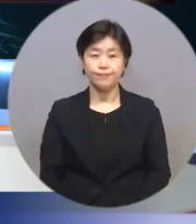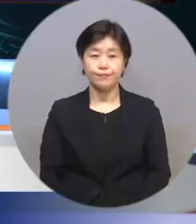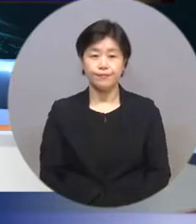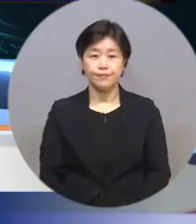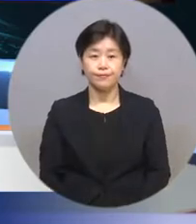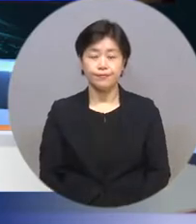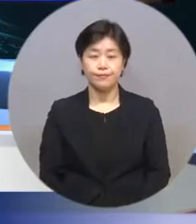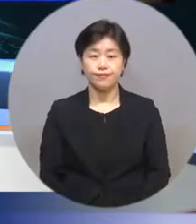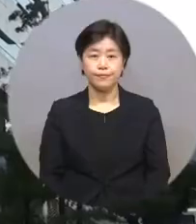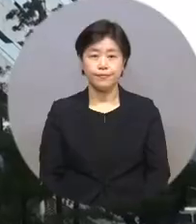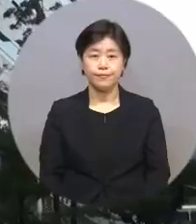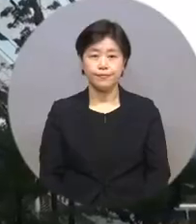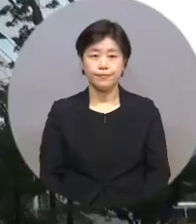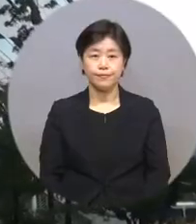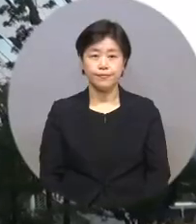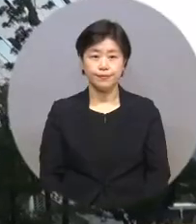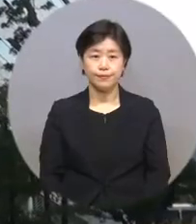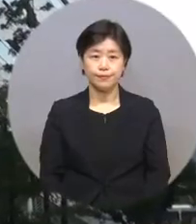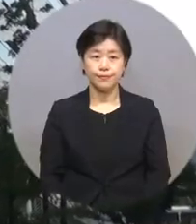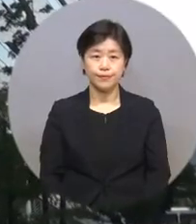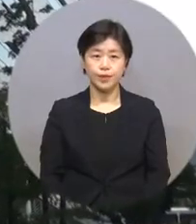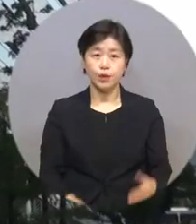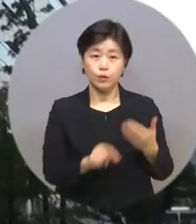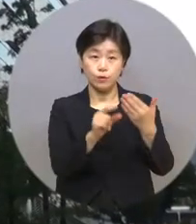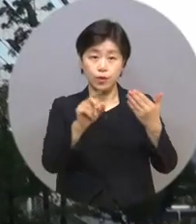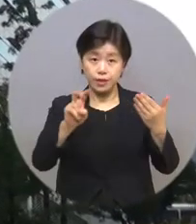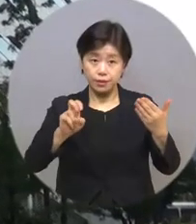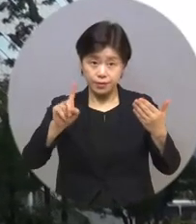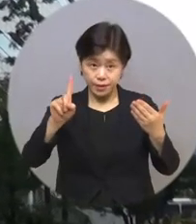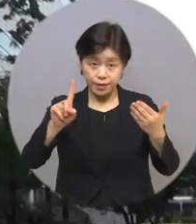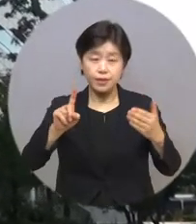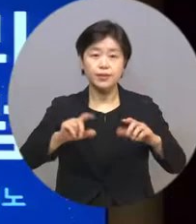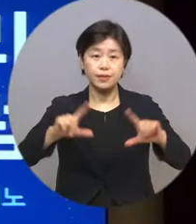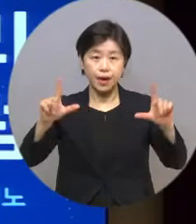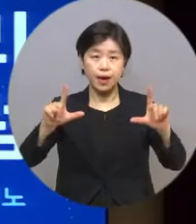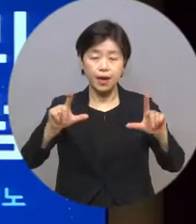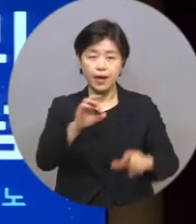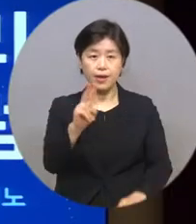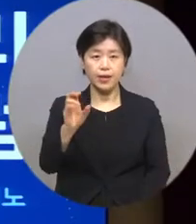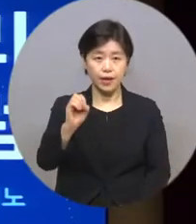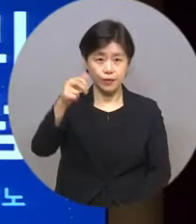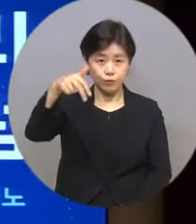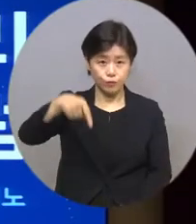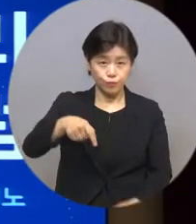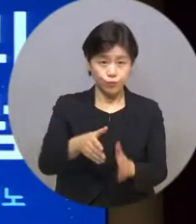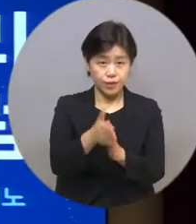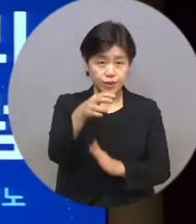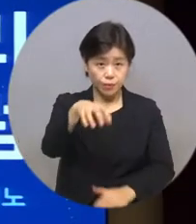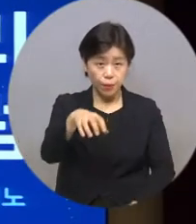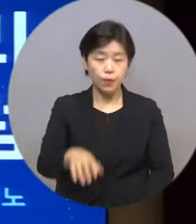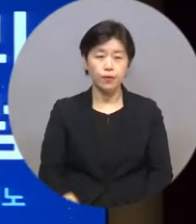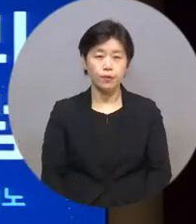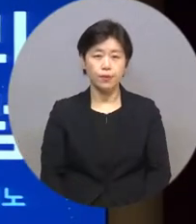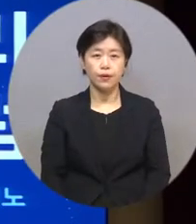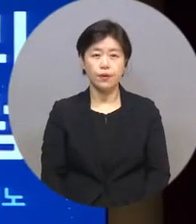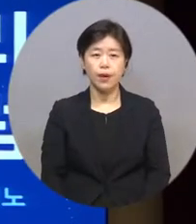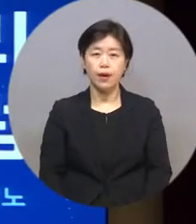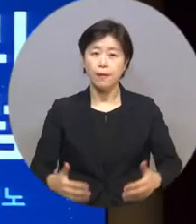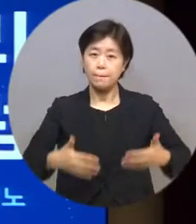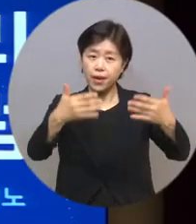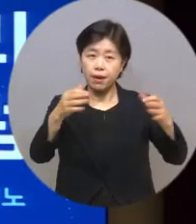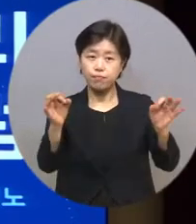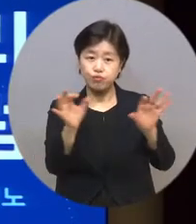기자입니다 지난 21일 양주시는 경기섬유종합지원센터 대강당에서 배리어프리